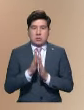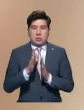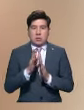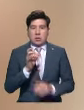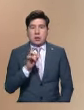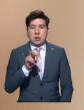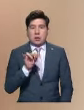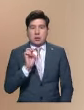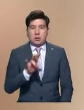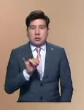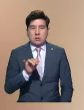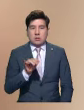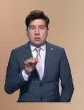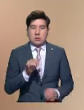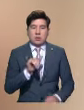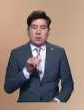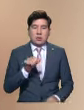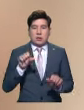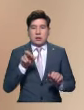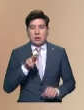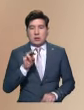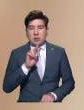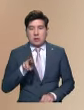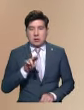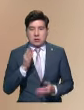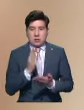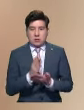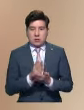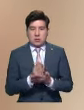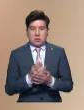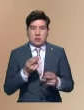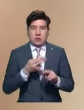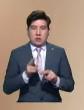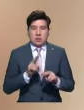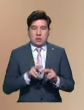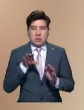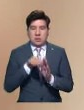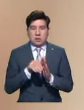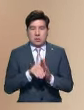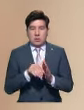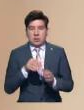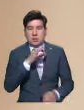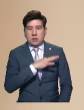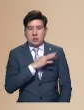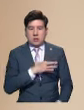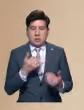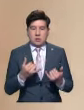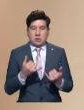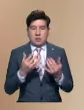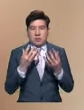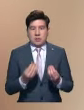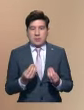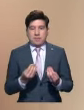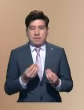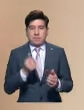алкалоидты улы өсімдік болып саналады. Енді айта кететін жағдай қазіргі таңда көптеген